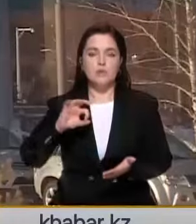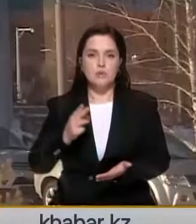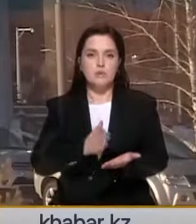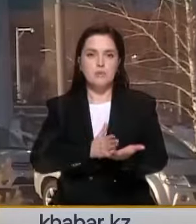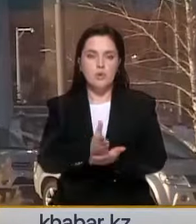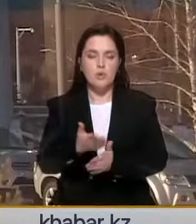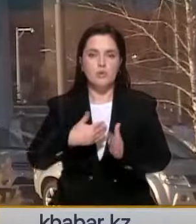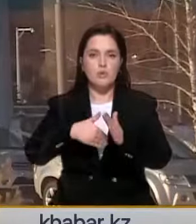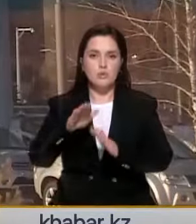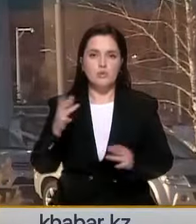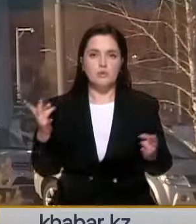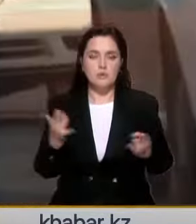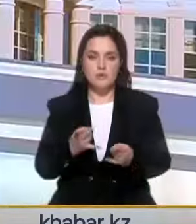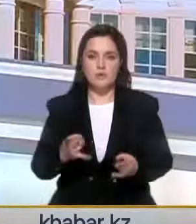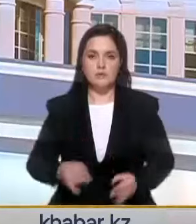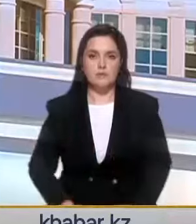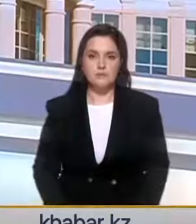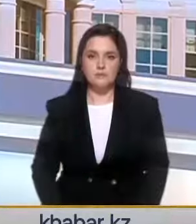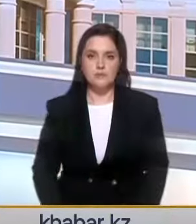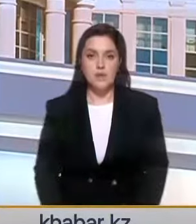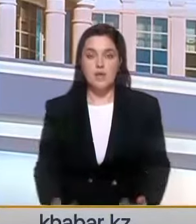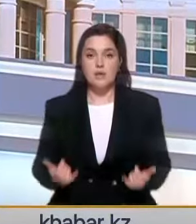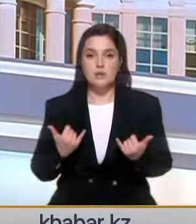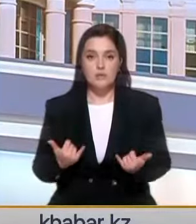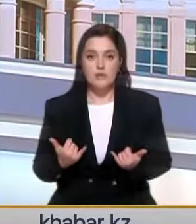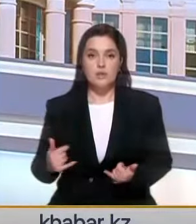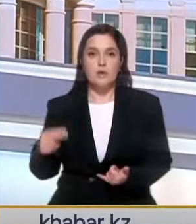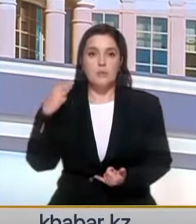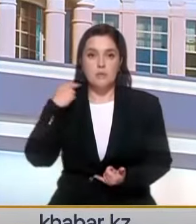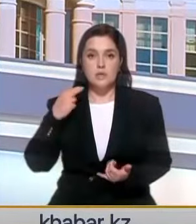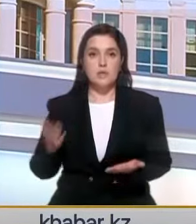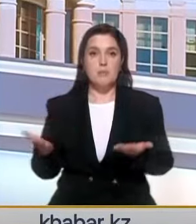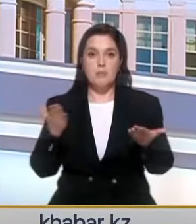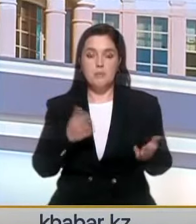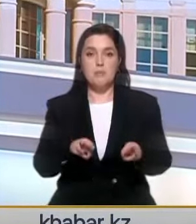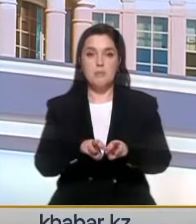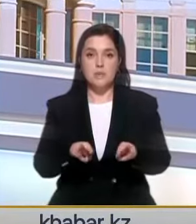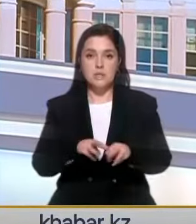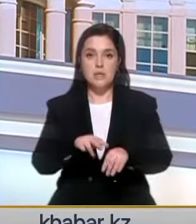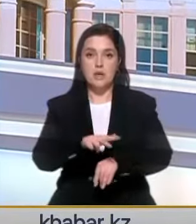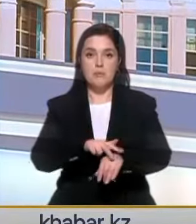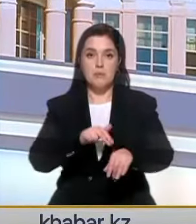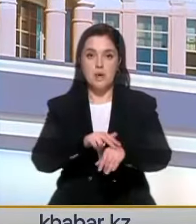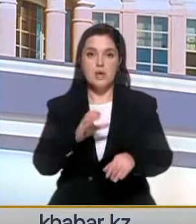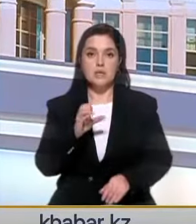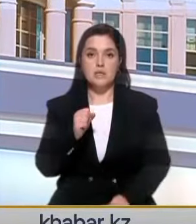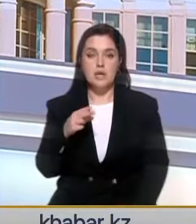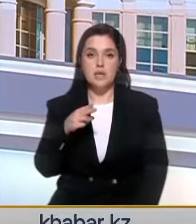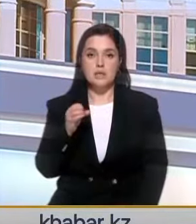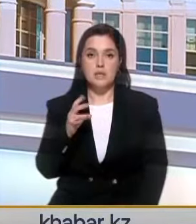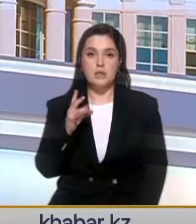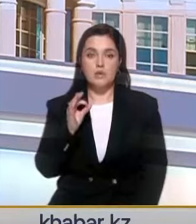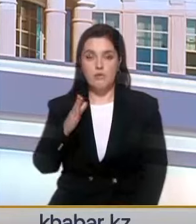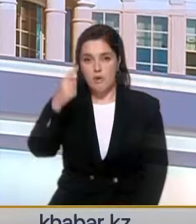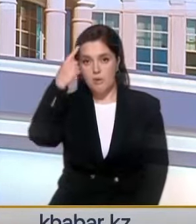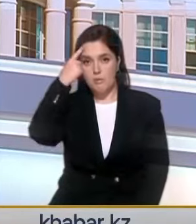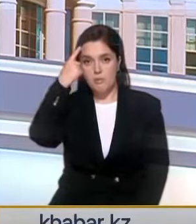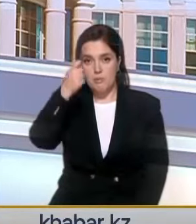социальной политики и сегодня н внутренних дел Ержан саденов проинформировал о